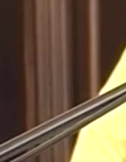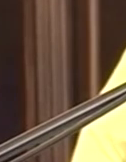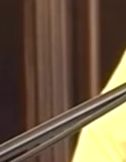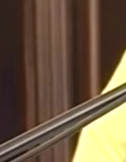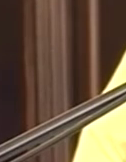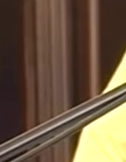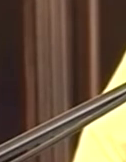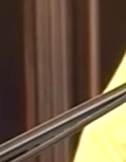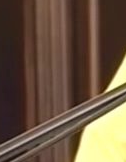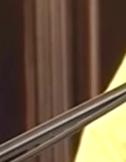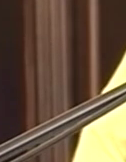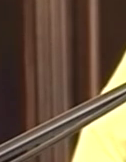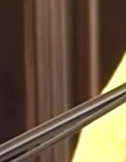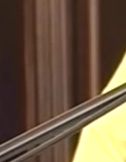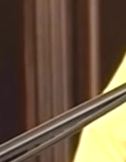Я про